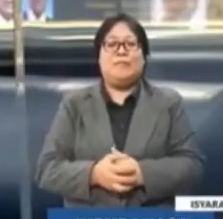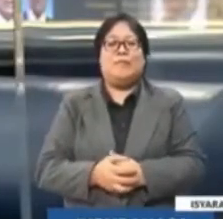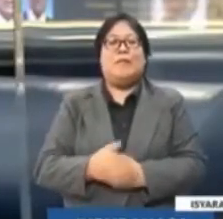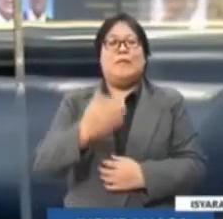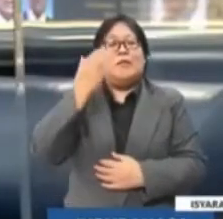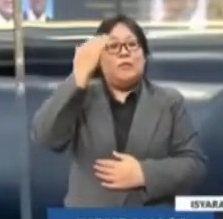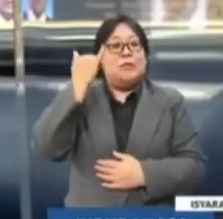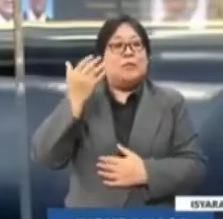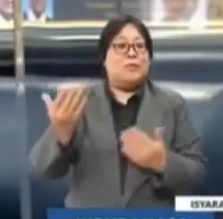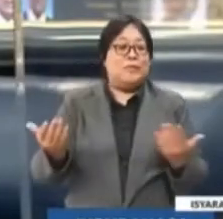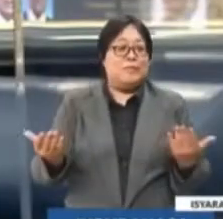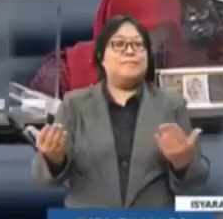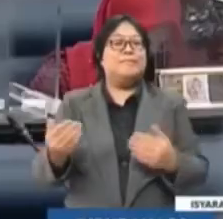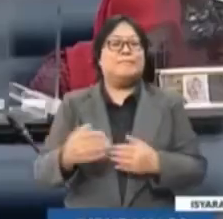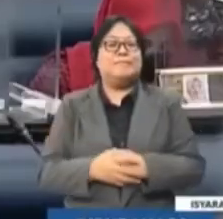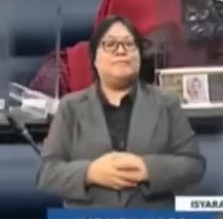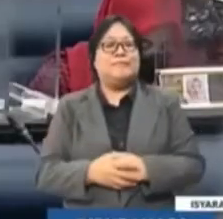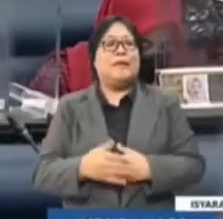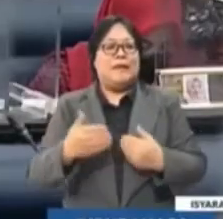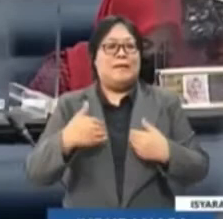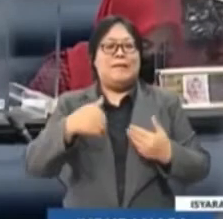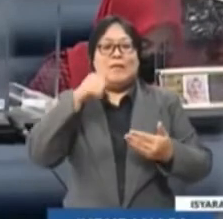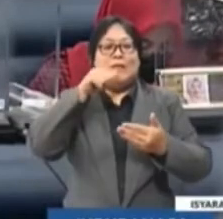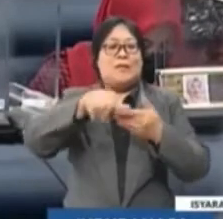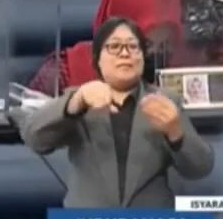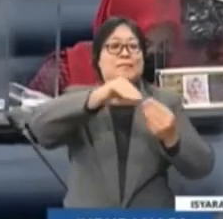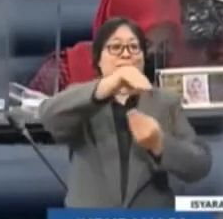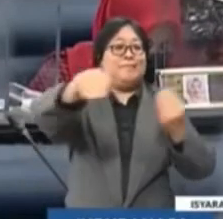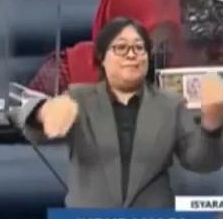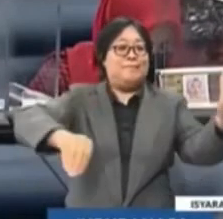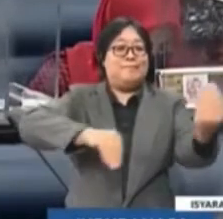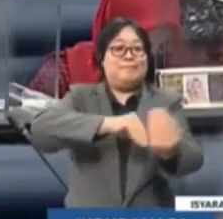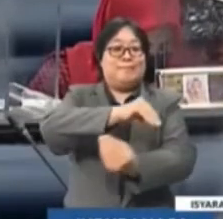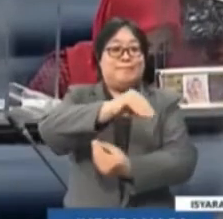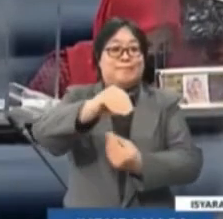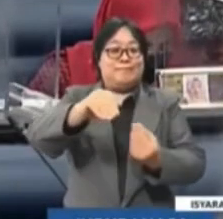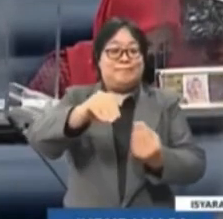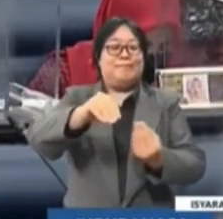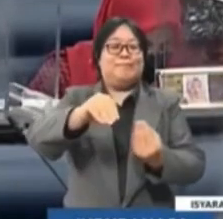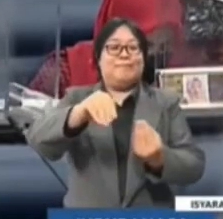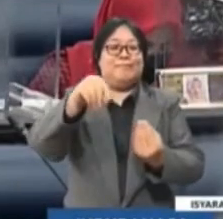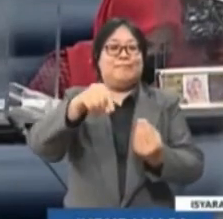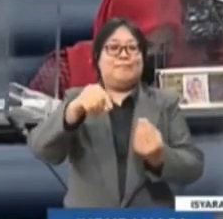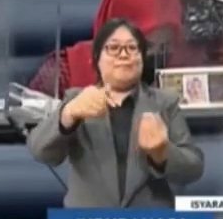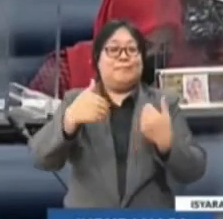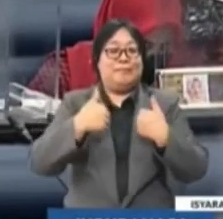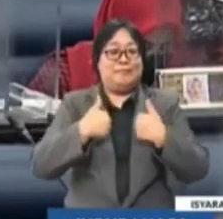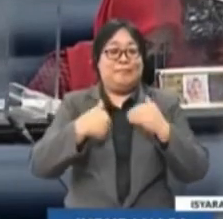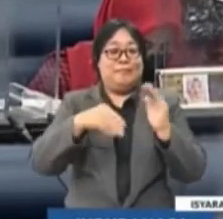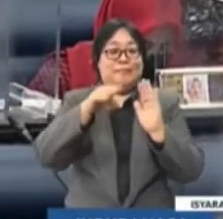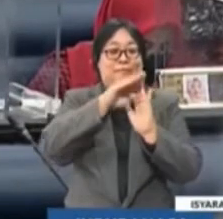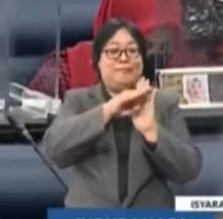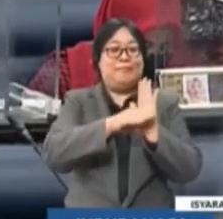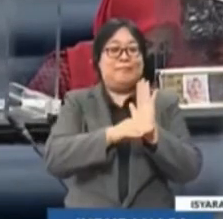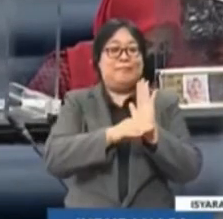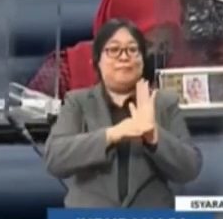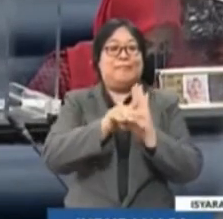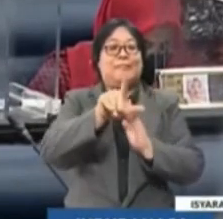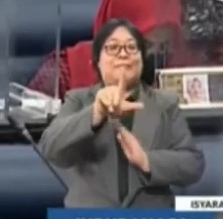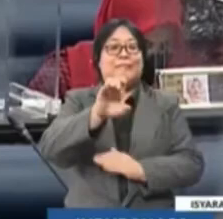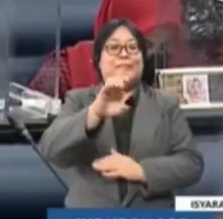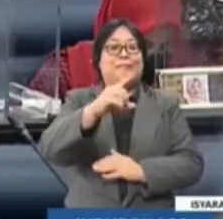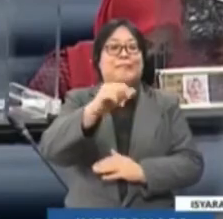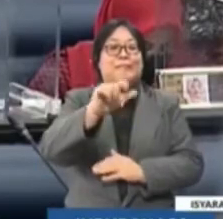kenapa gitu ngadekan berkeliling ini yang ada Liga stenbay